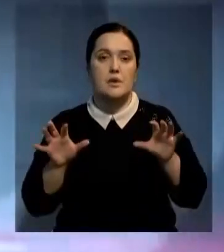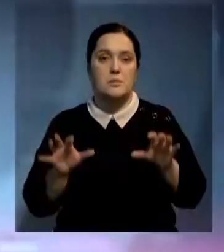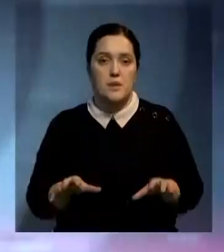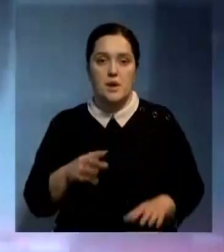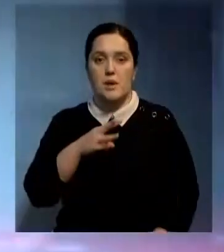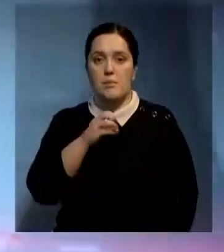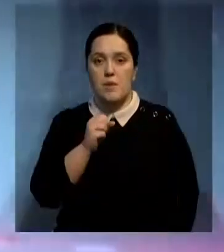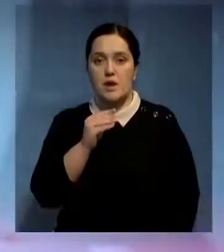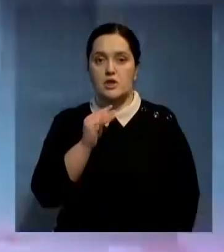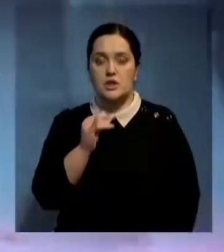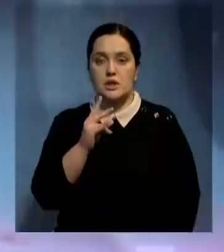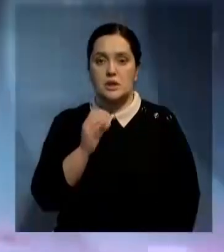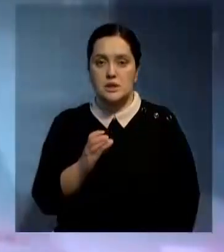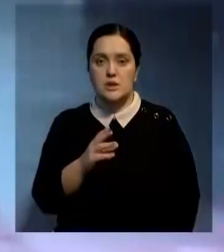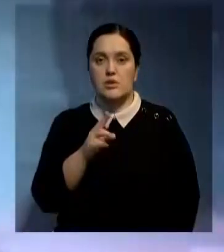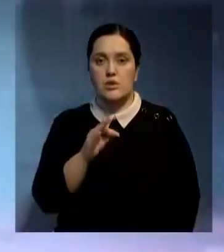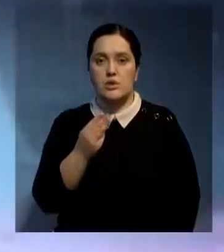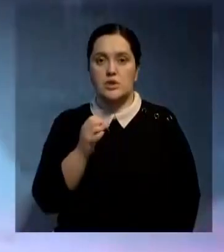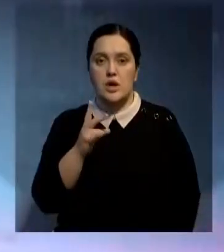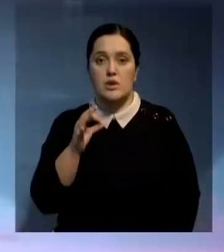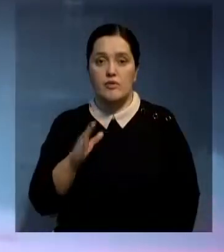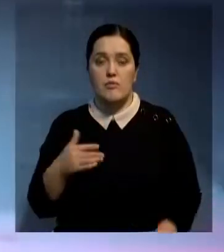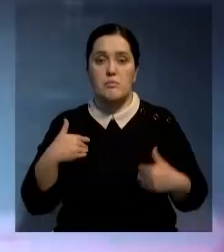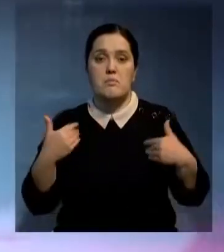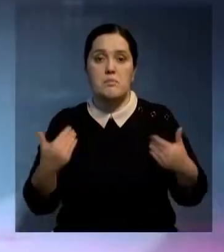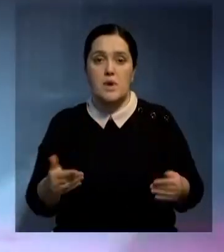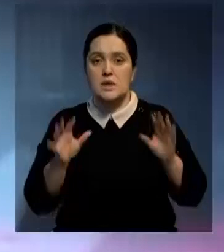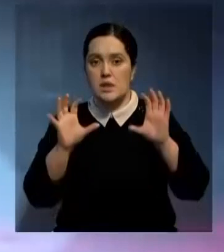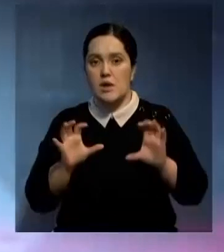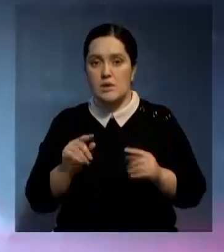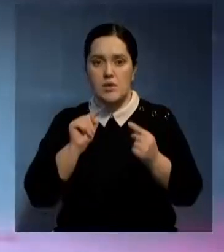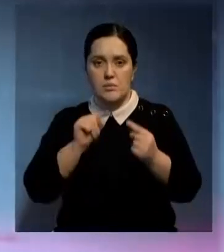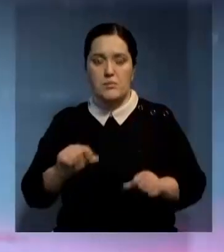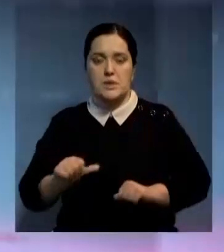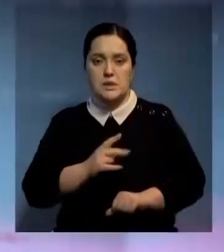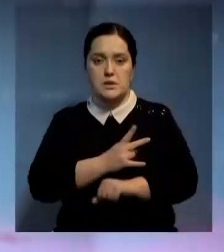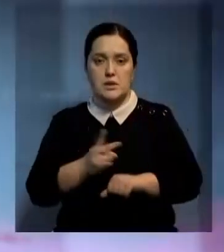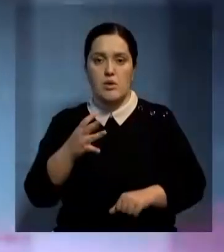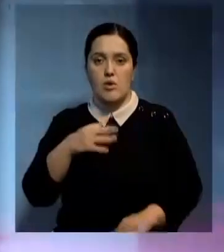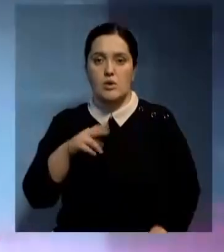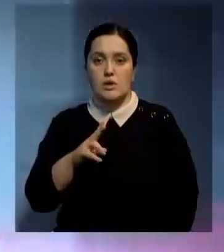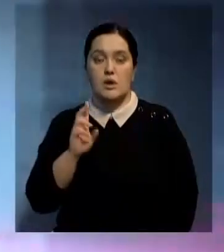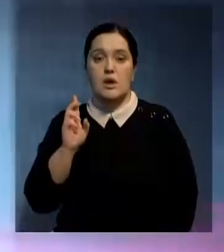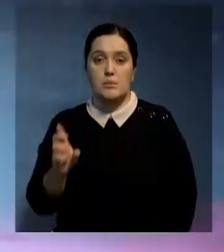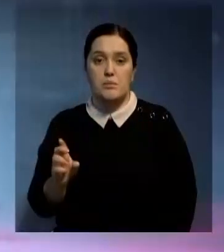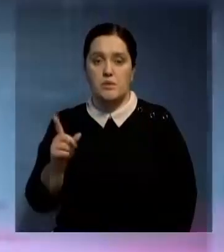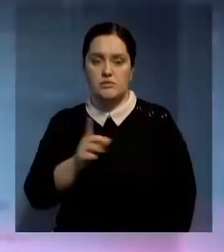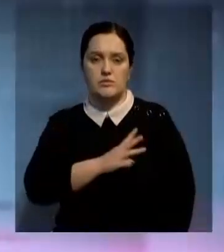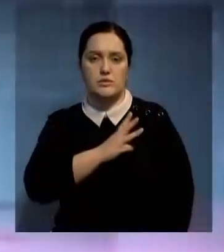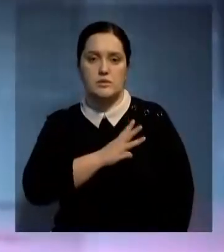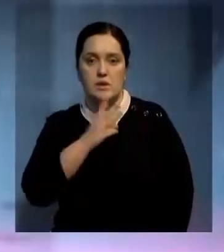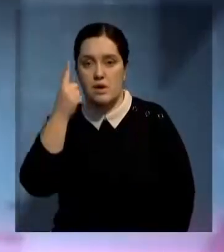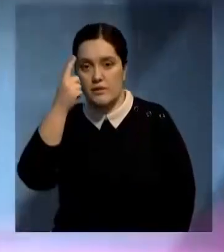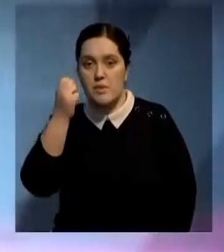Председатель Мажилиса Ирлан Кушанов предложил принять модельный закон по противодействию терроризму в странах ОДКБ. Инициативу